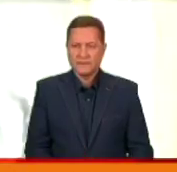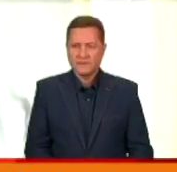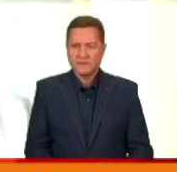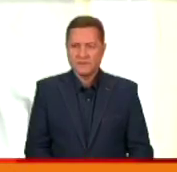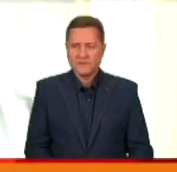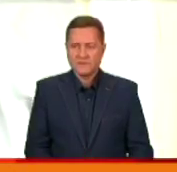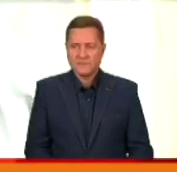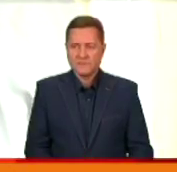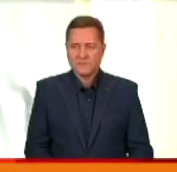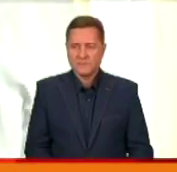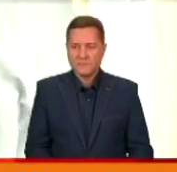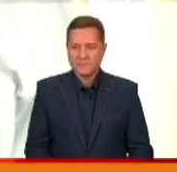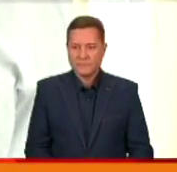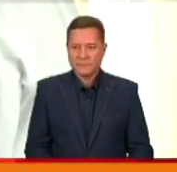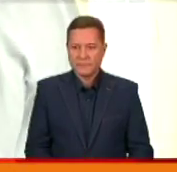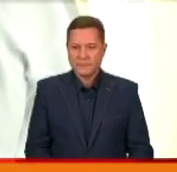Має